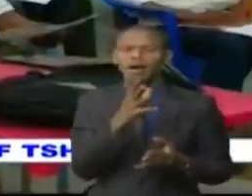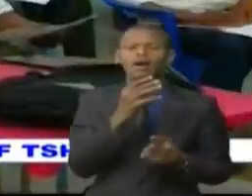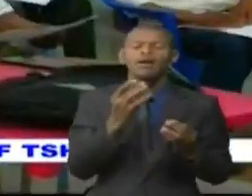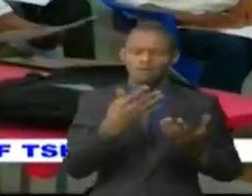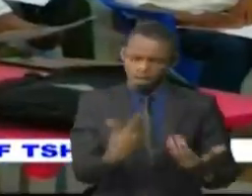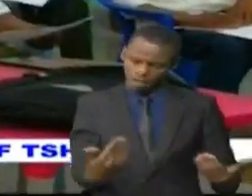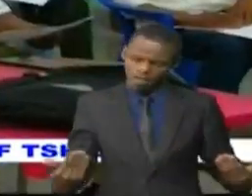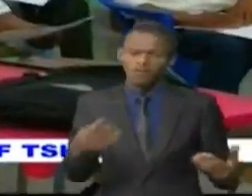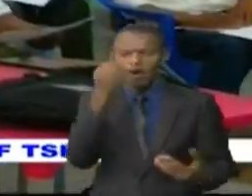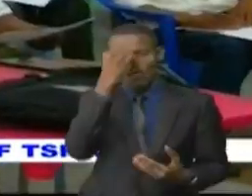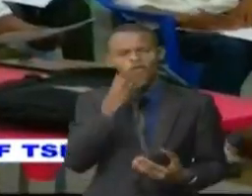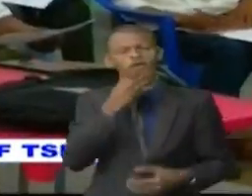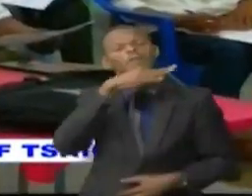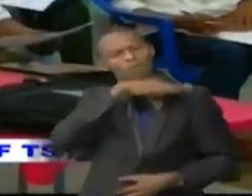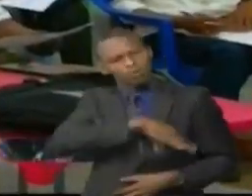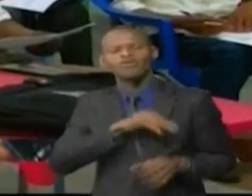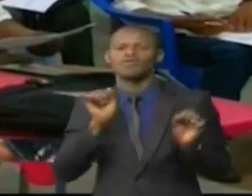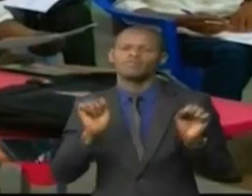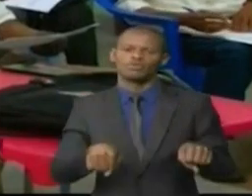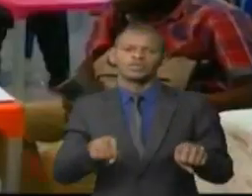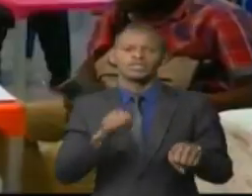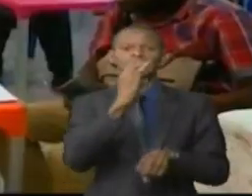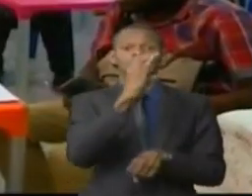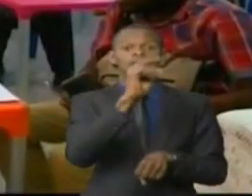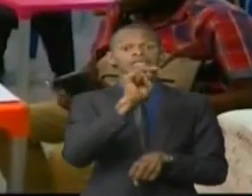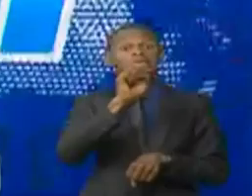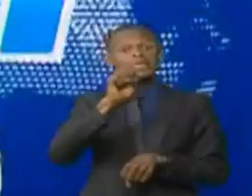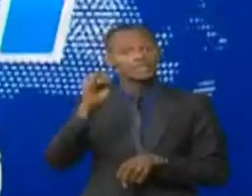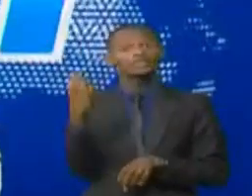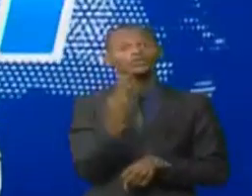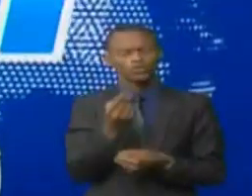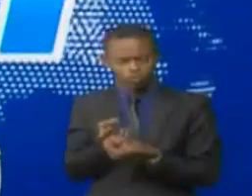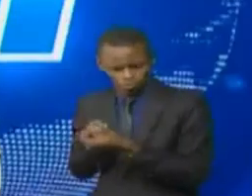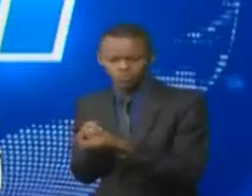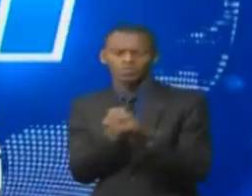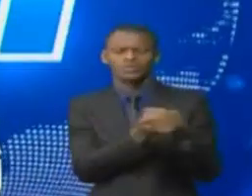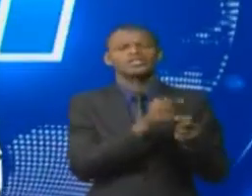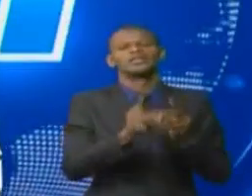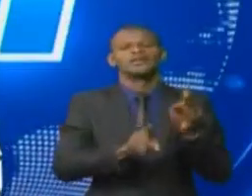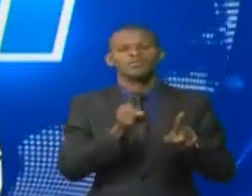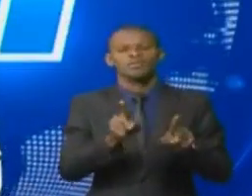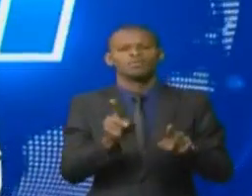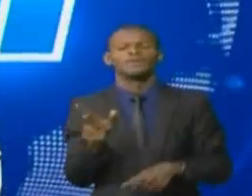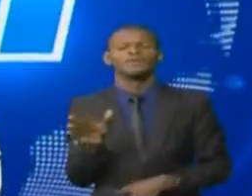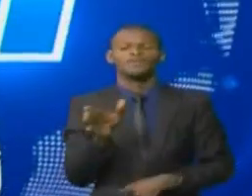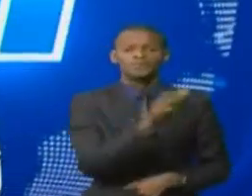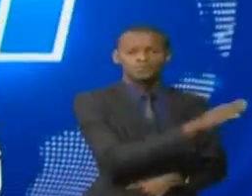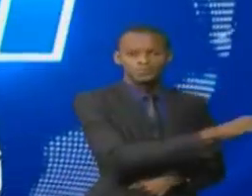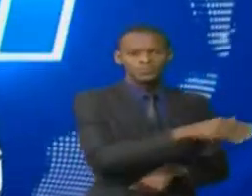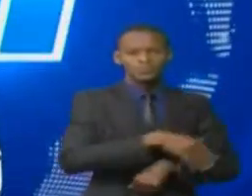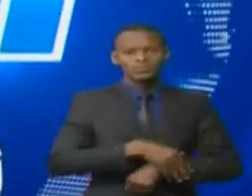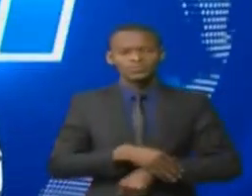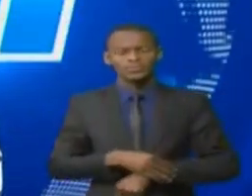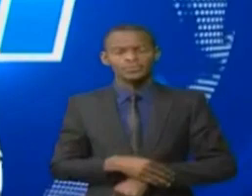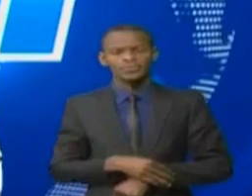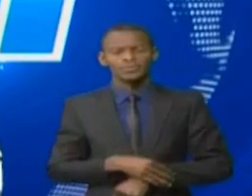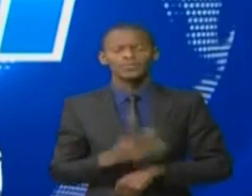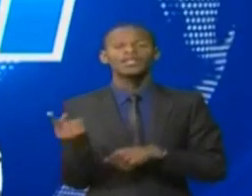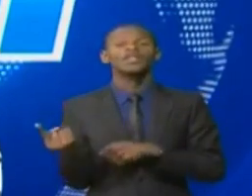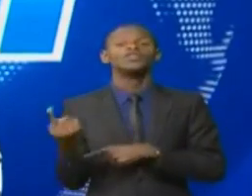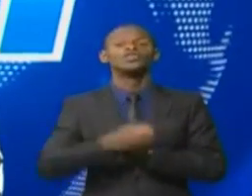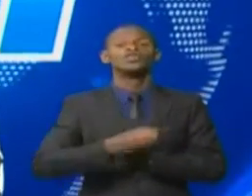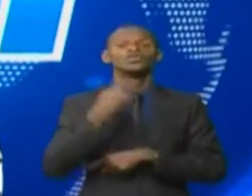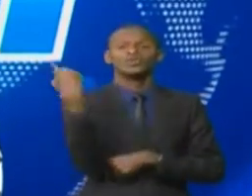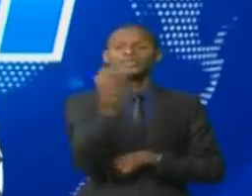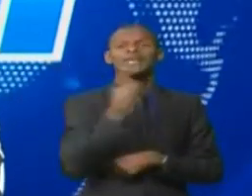toujours sur terrain pour assister différentes couches de population. Et puis la journée mondiale de la contraception a vécu